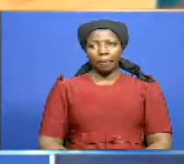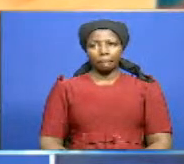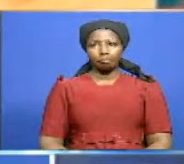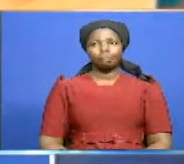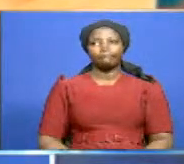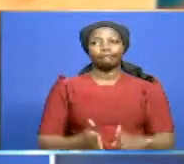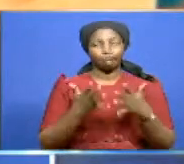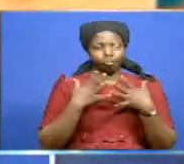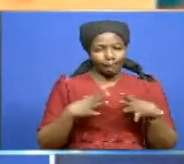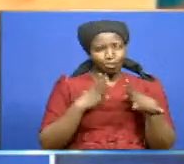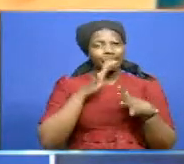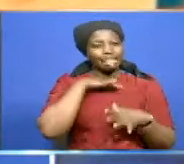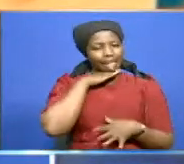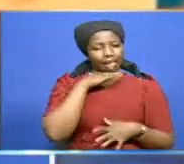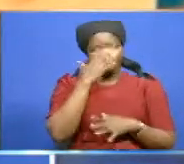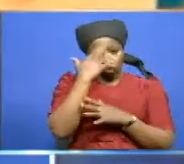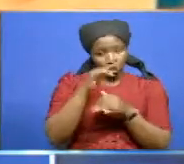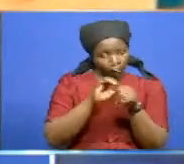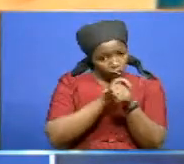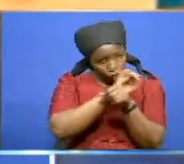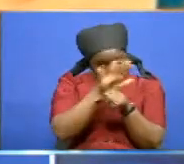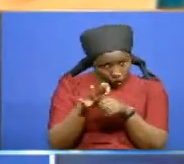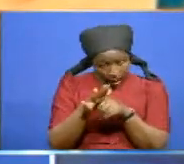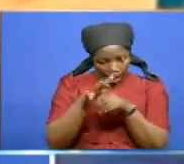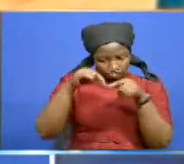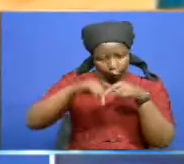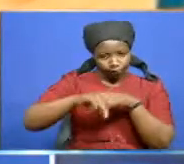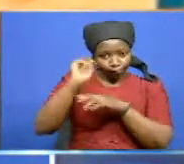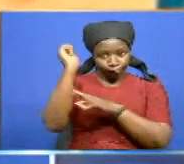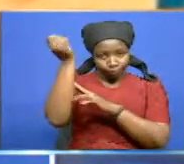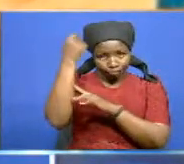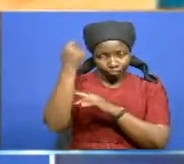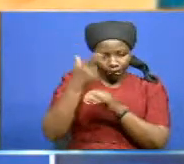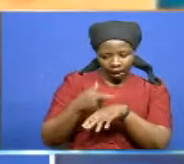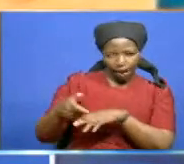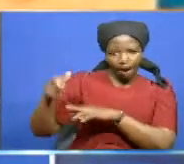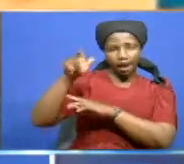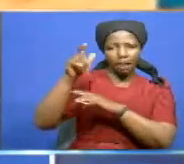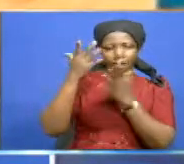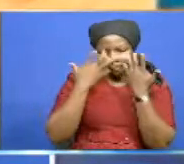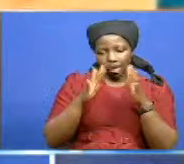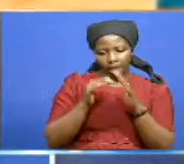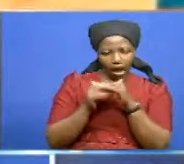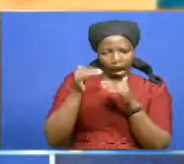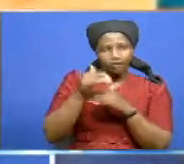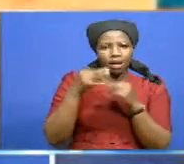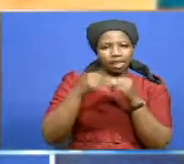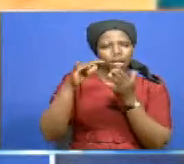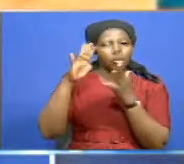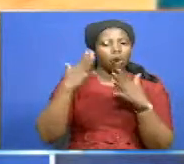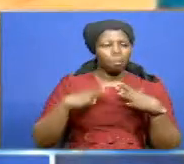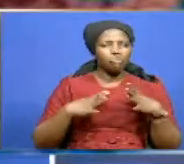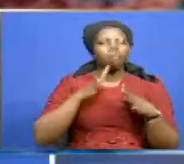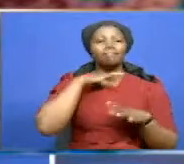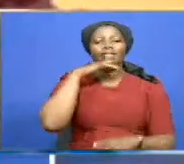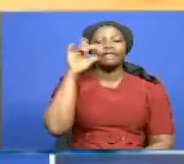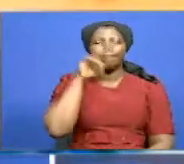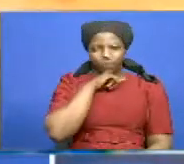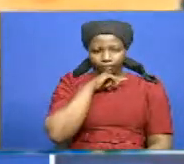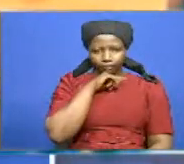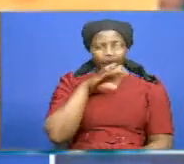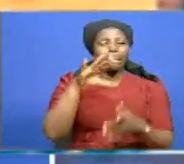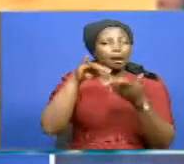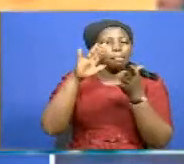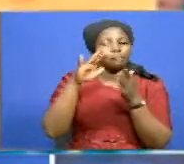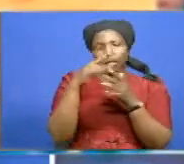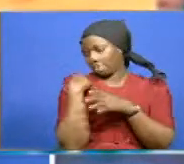Idadi ya watu walioaga dunia kutokana na COVID-19 humu nchini imeongezeka baada ya watu 8 zaidi kufariki. Takwimu za